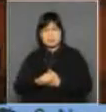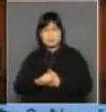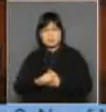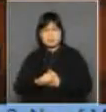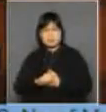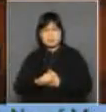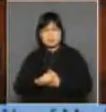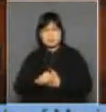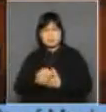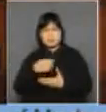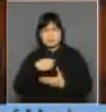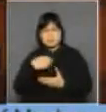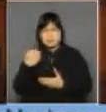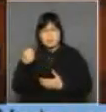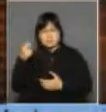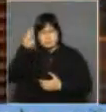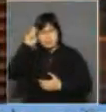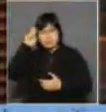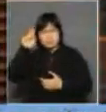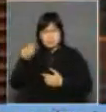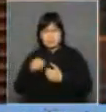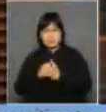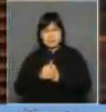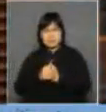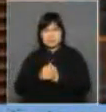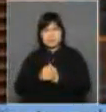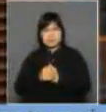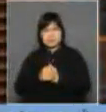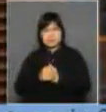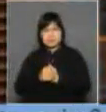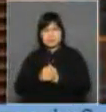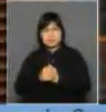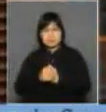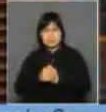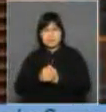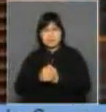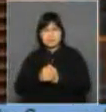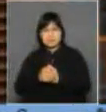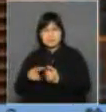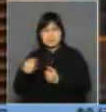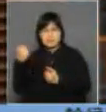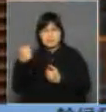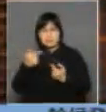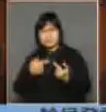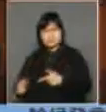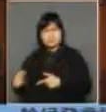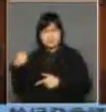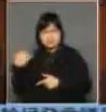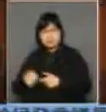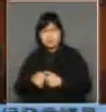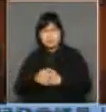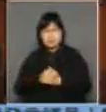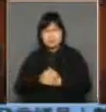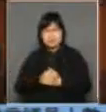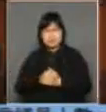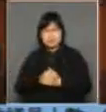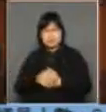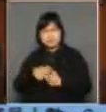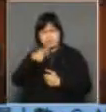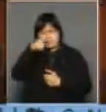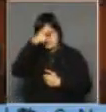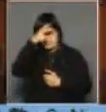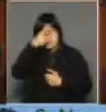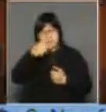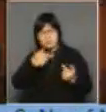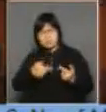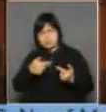即是局长要三思咯，你不可以一路做局长做下去的嘛。这届政府都不可以一路一路